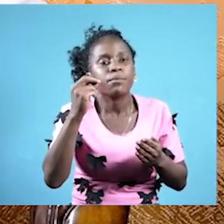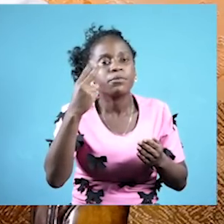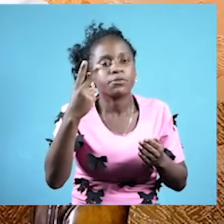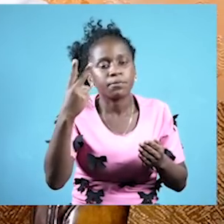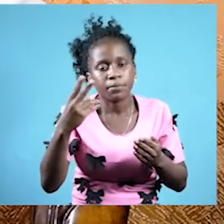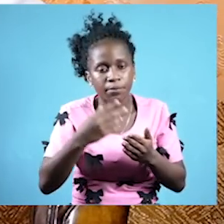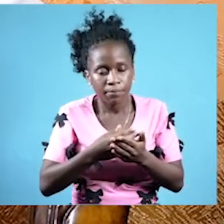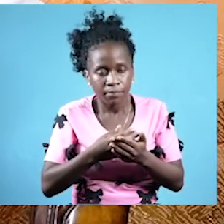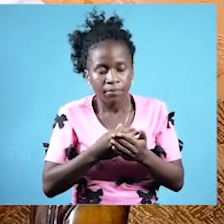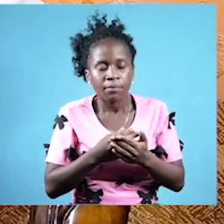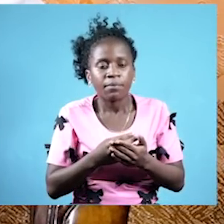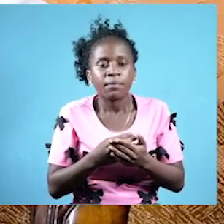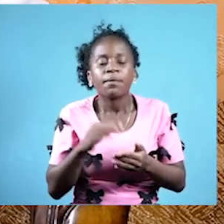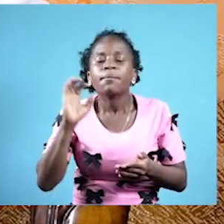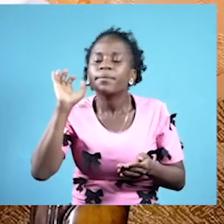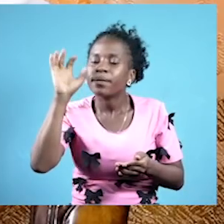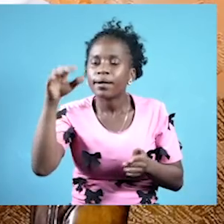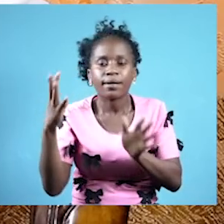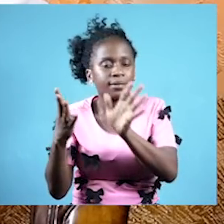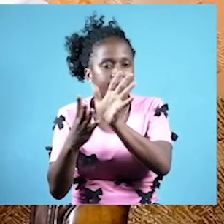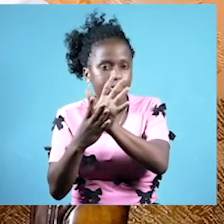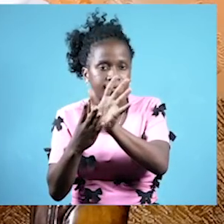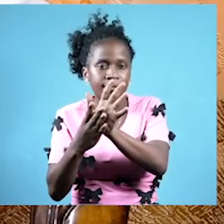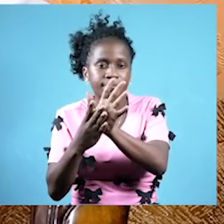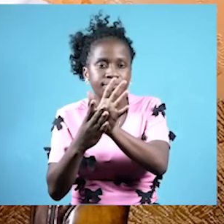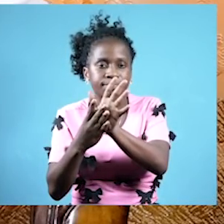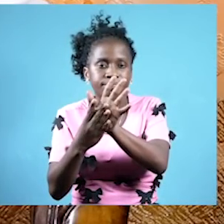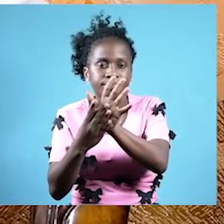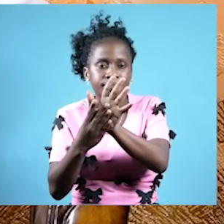Lakini katika miaka 9 hiyo ilipofika mwaka